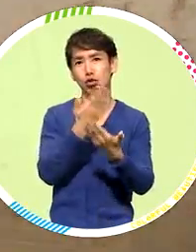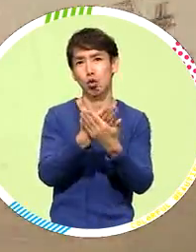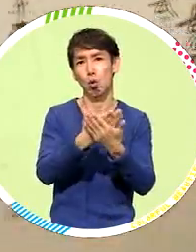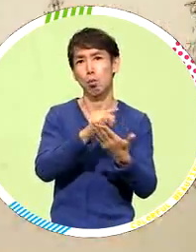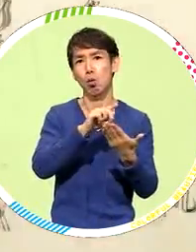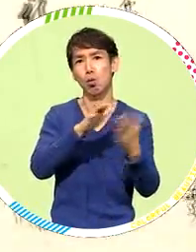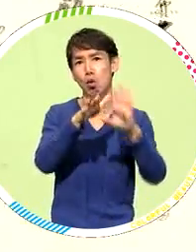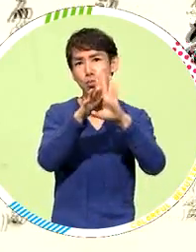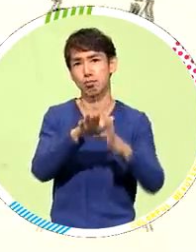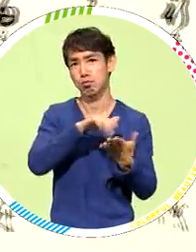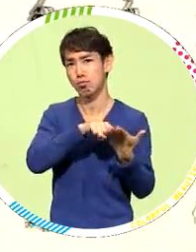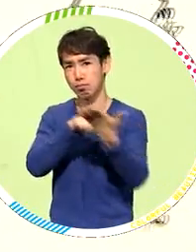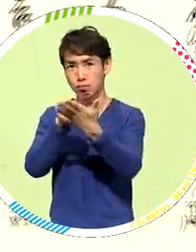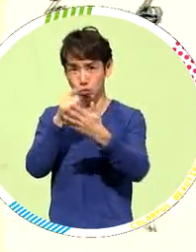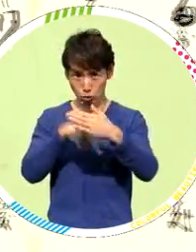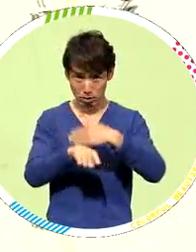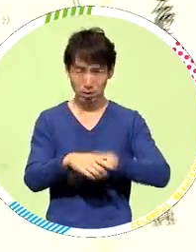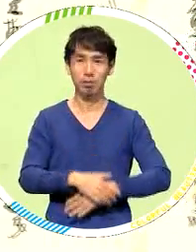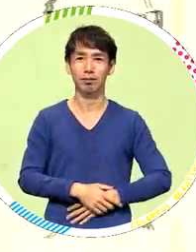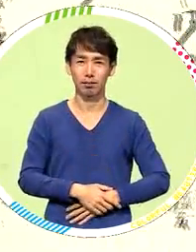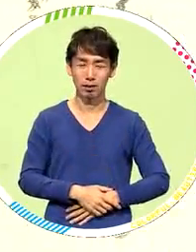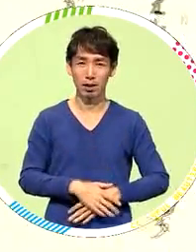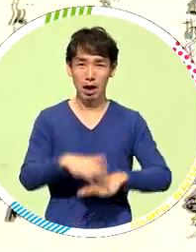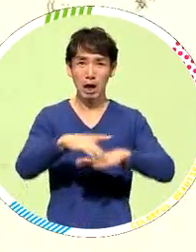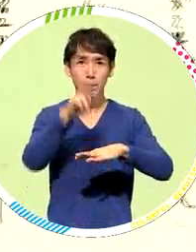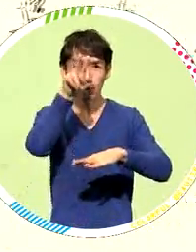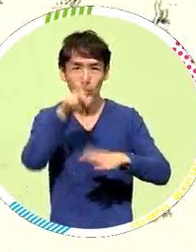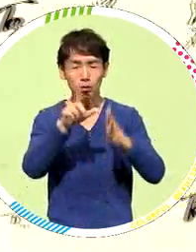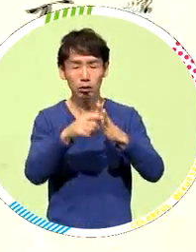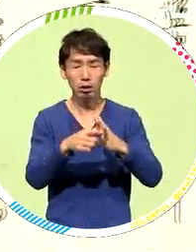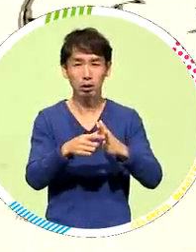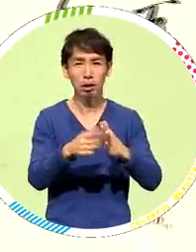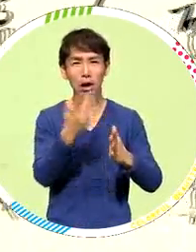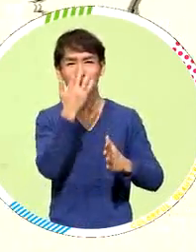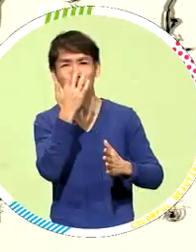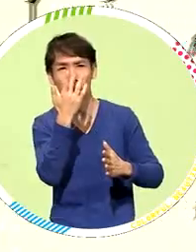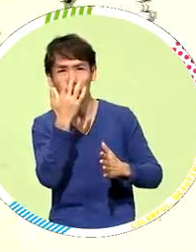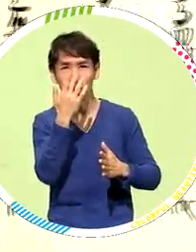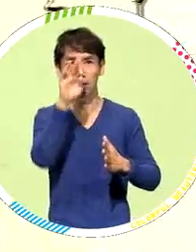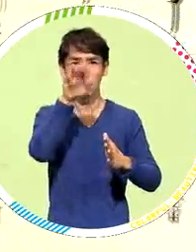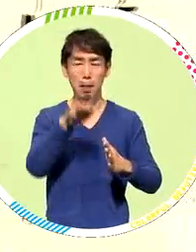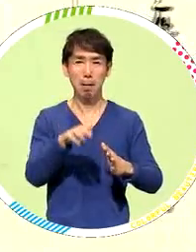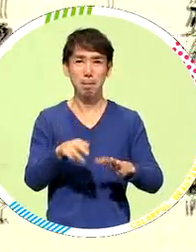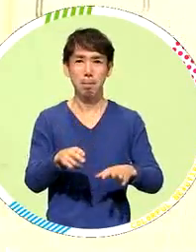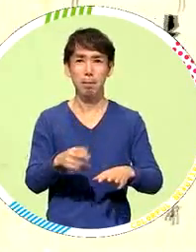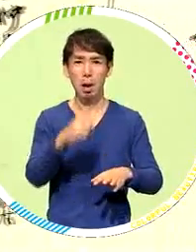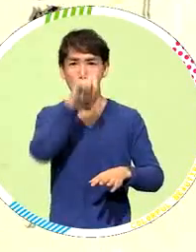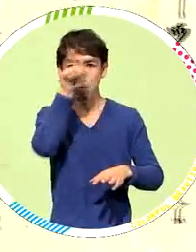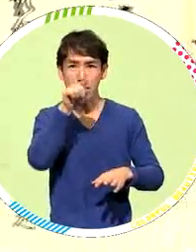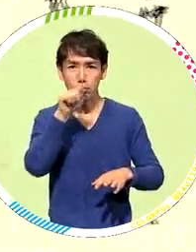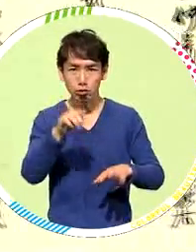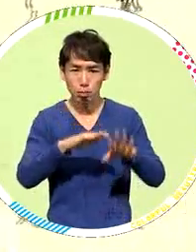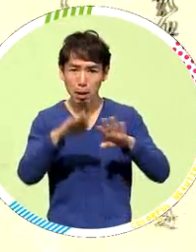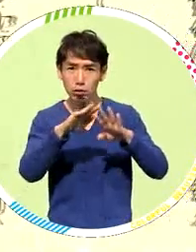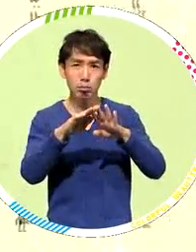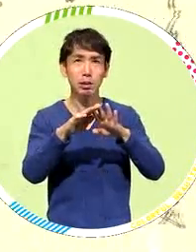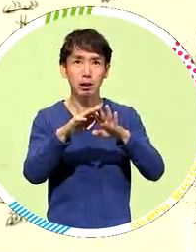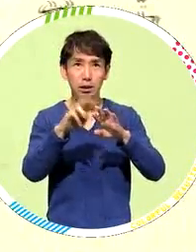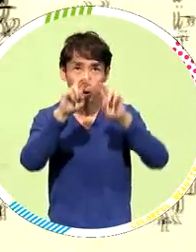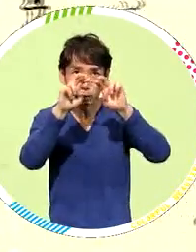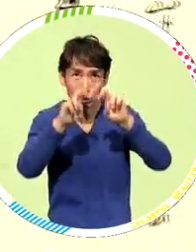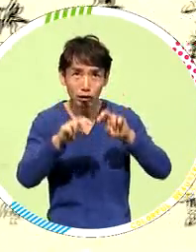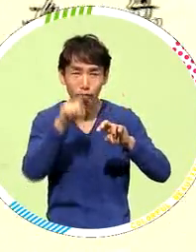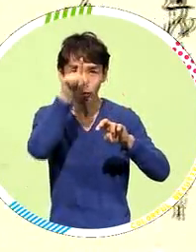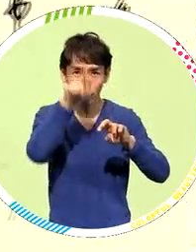と最初はチンプンカンプンでしたけどパズルみたいに読み解いていくのが面白かったですねー